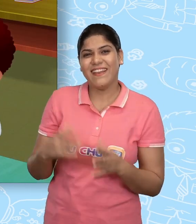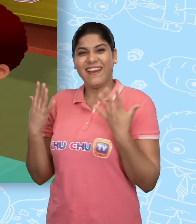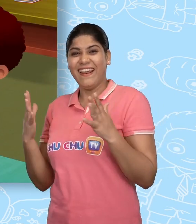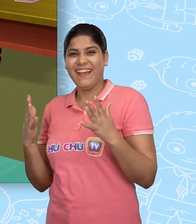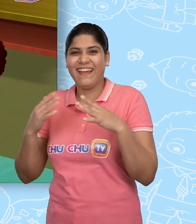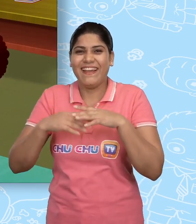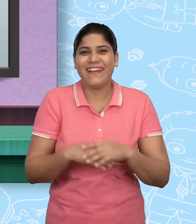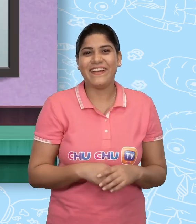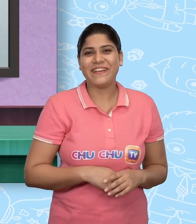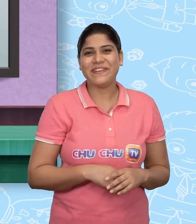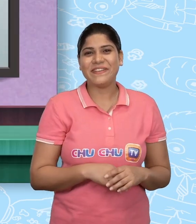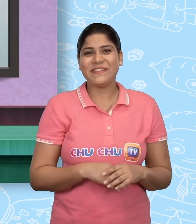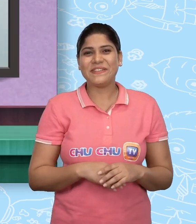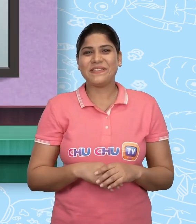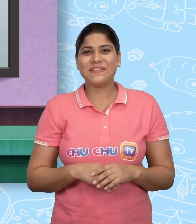हुर्रे!